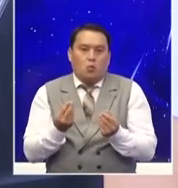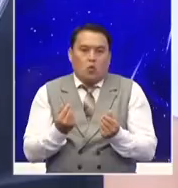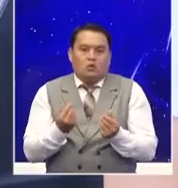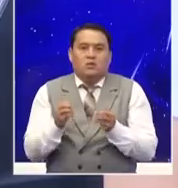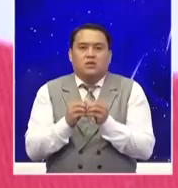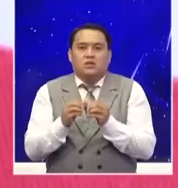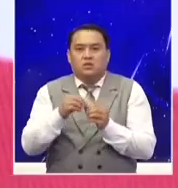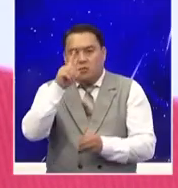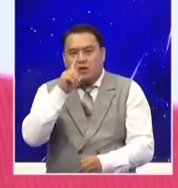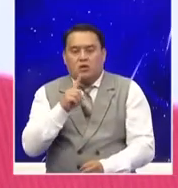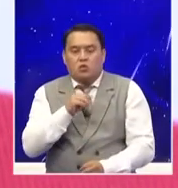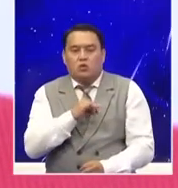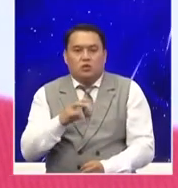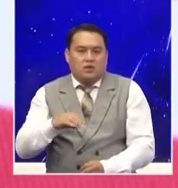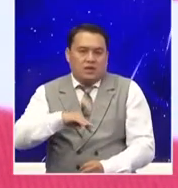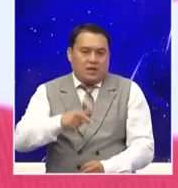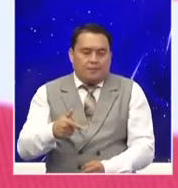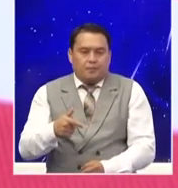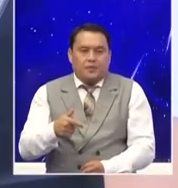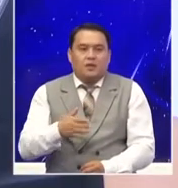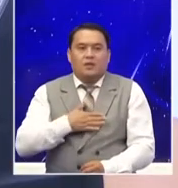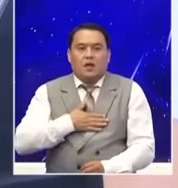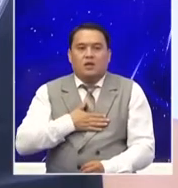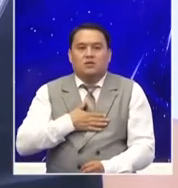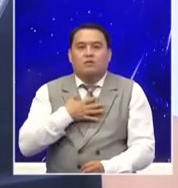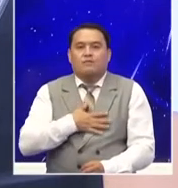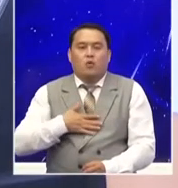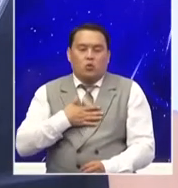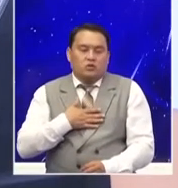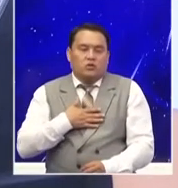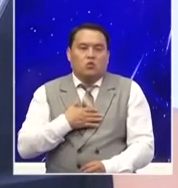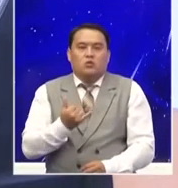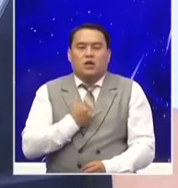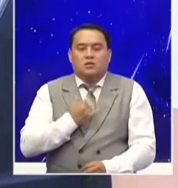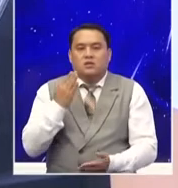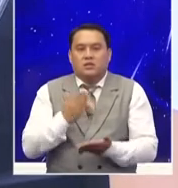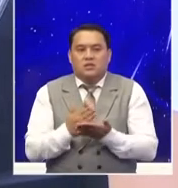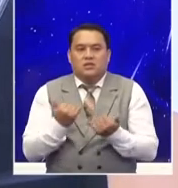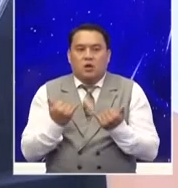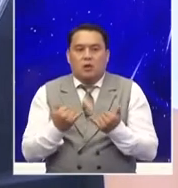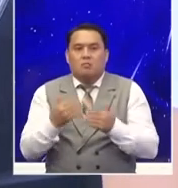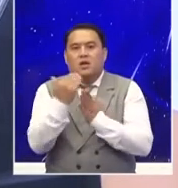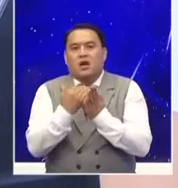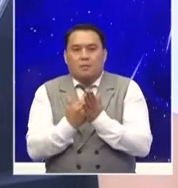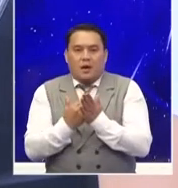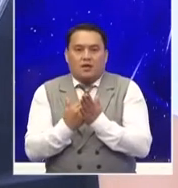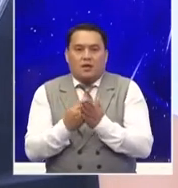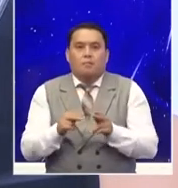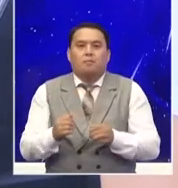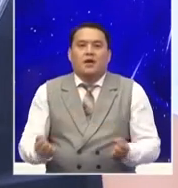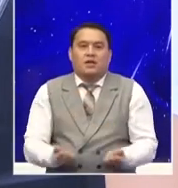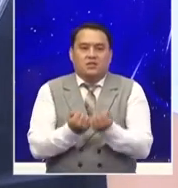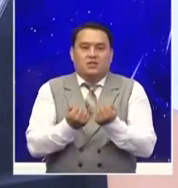около 10 миллионов тенге. Наше общество сильно волонтерами. Еще у нас сейчас идет программа при